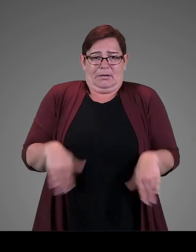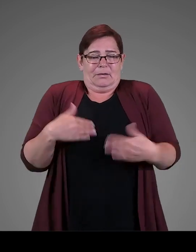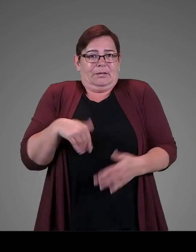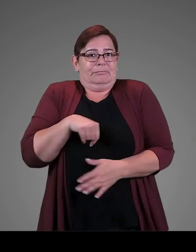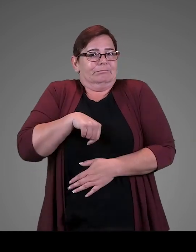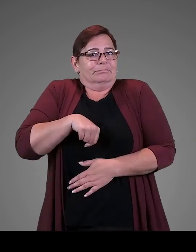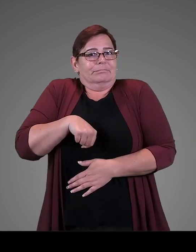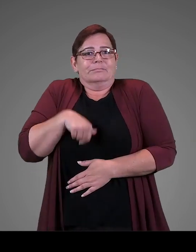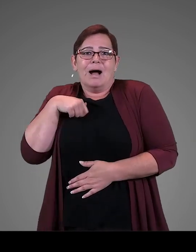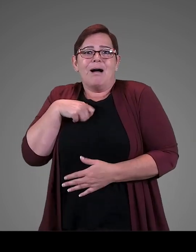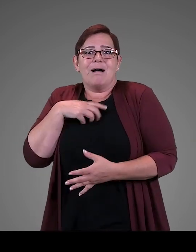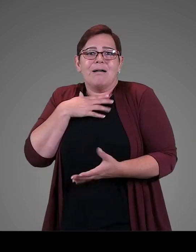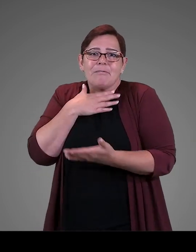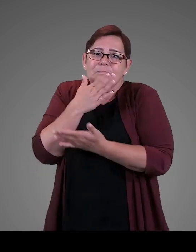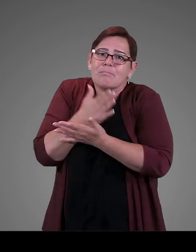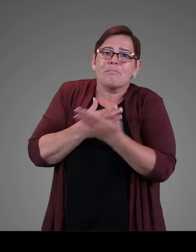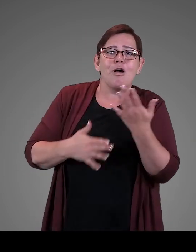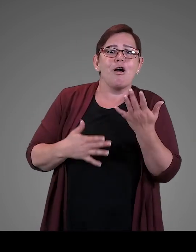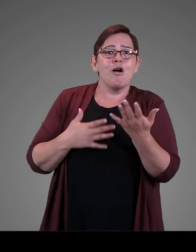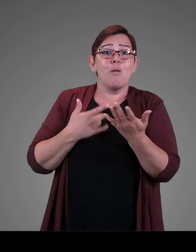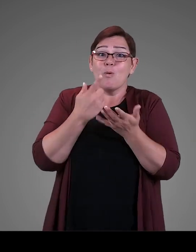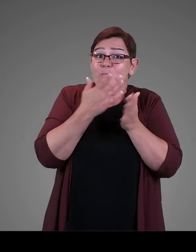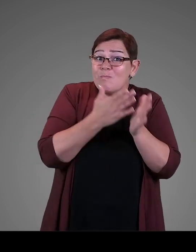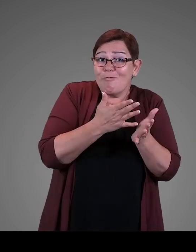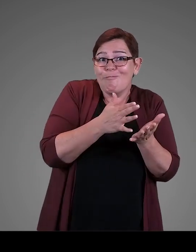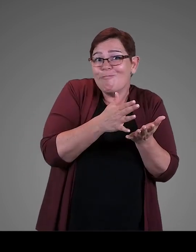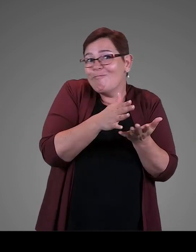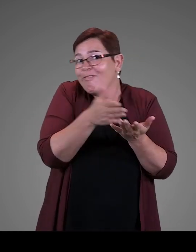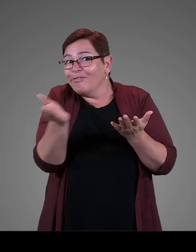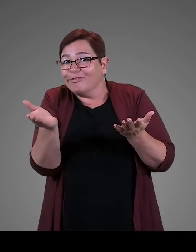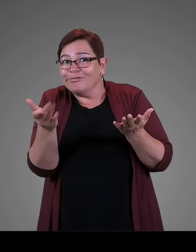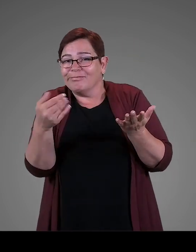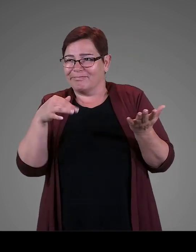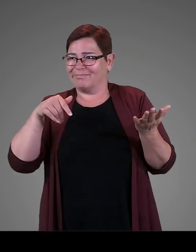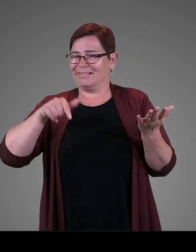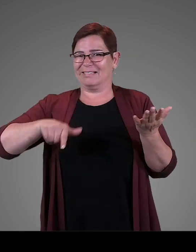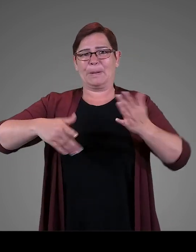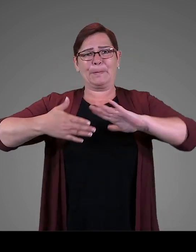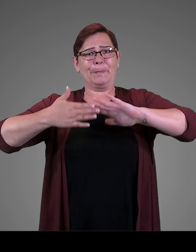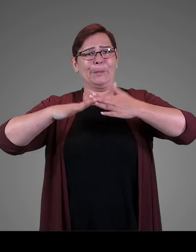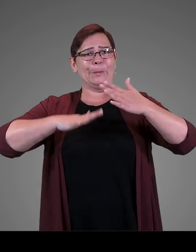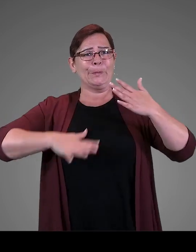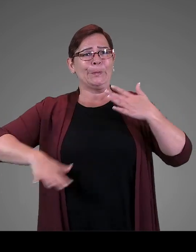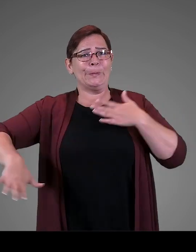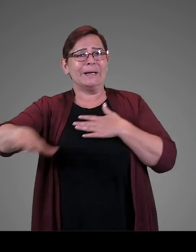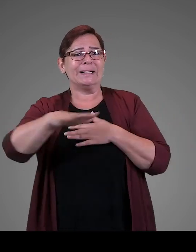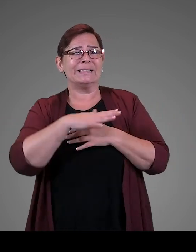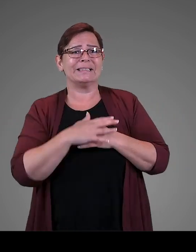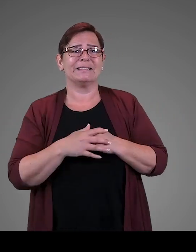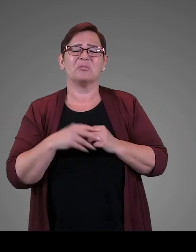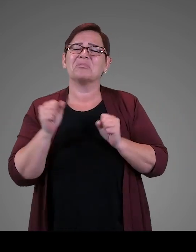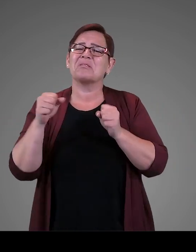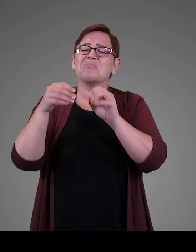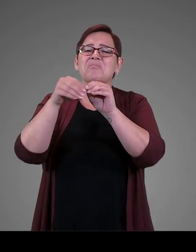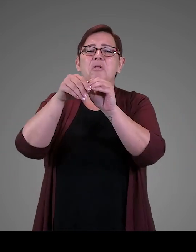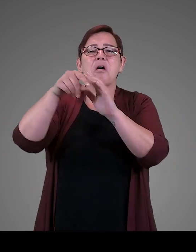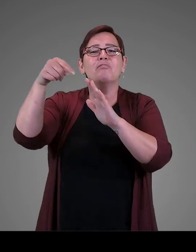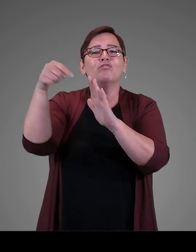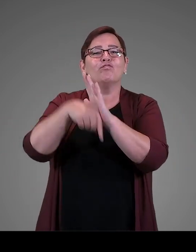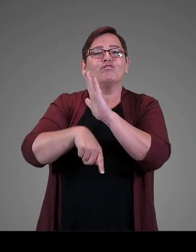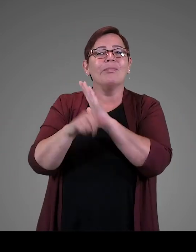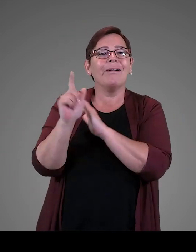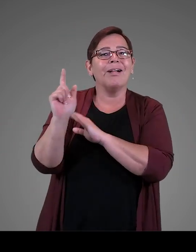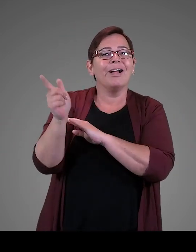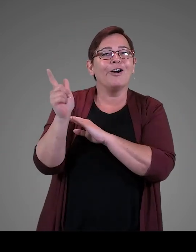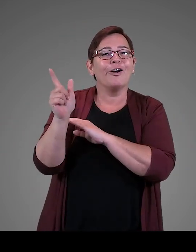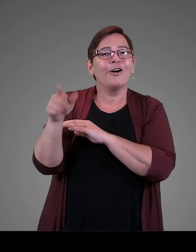me sens extrêmement fier de faire partie, d'une manière ou d'une autre, de